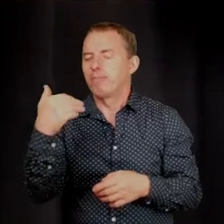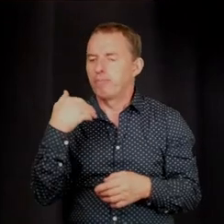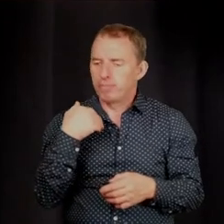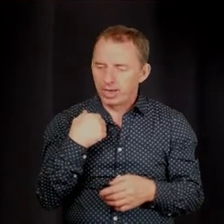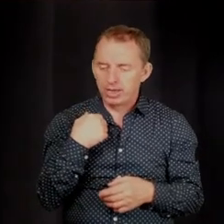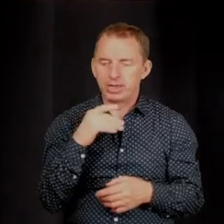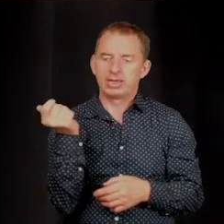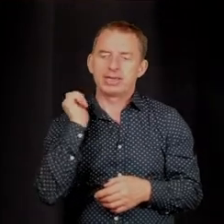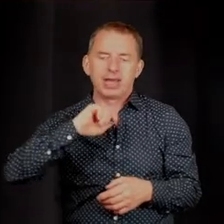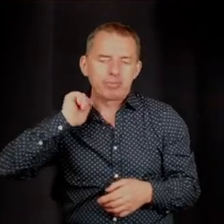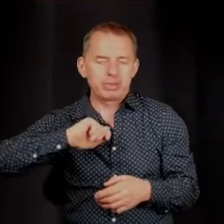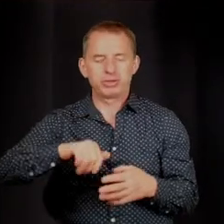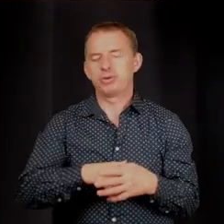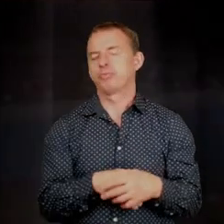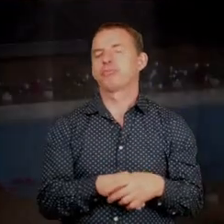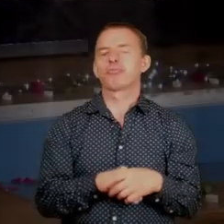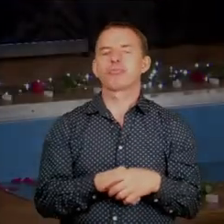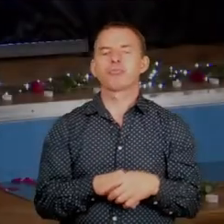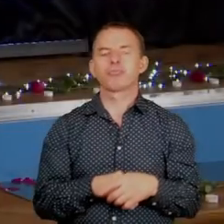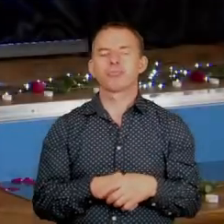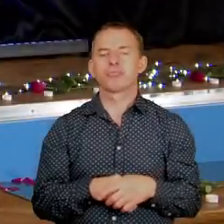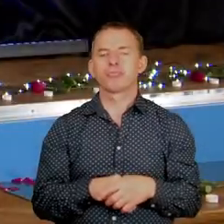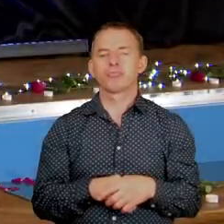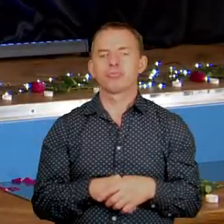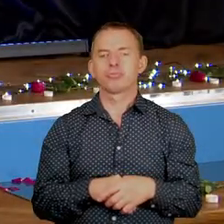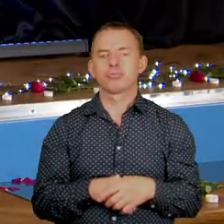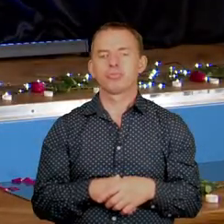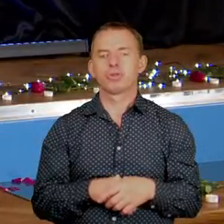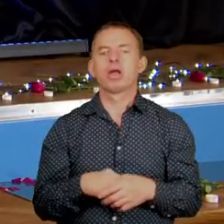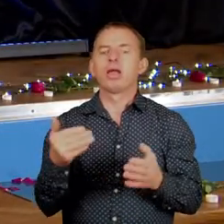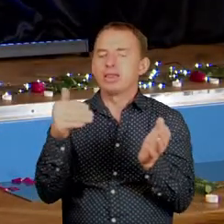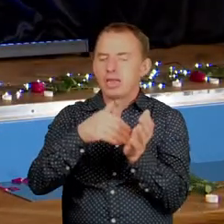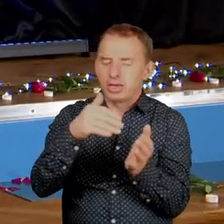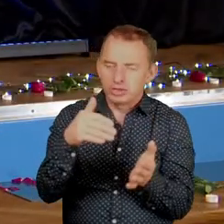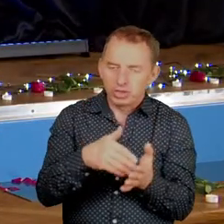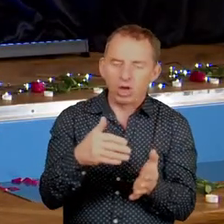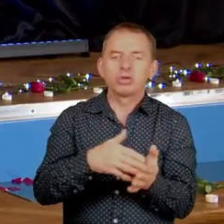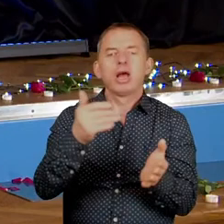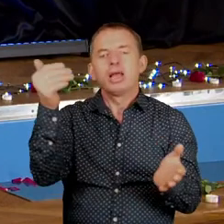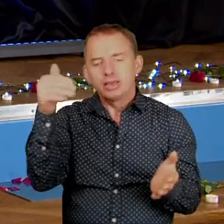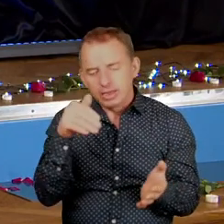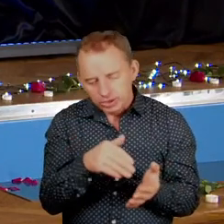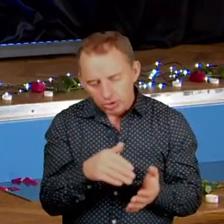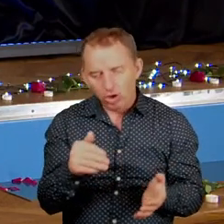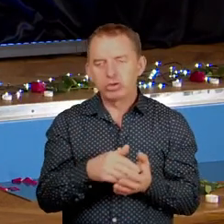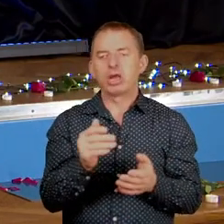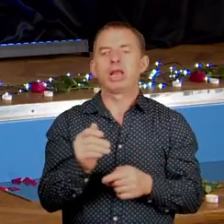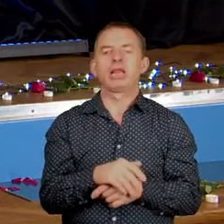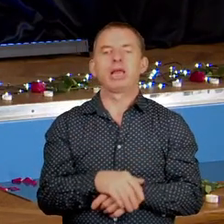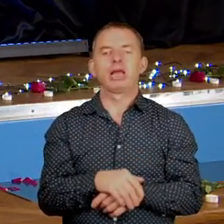zabici. There were thousands of prisoners of war. Tysiące